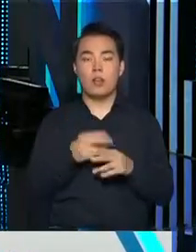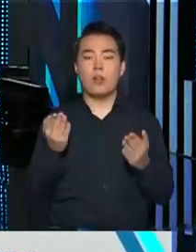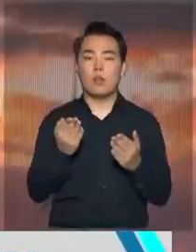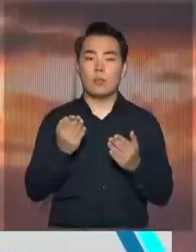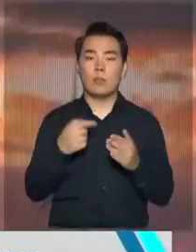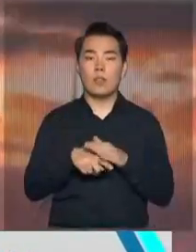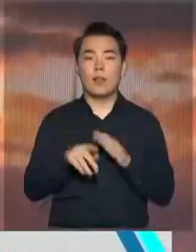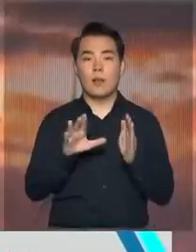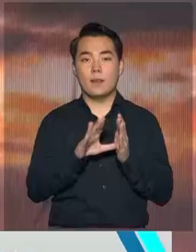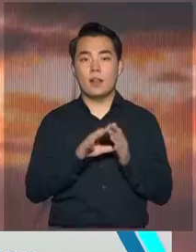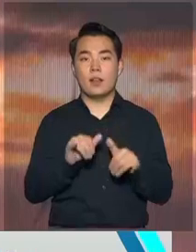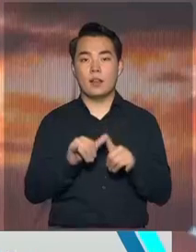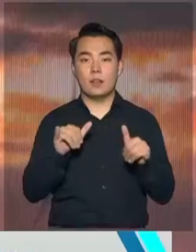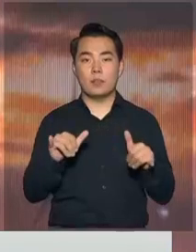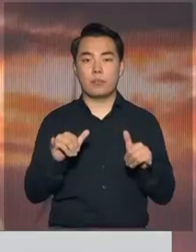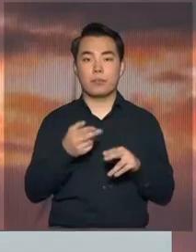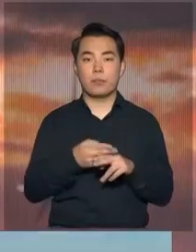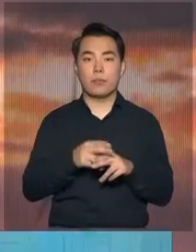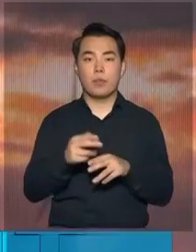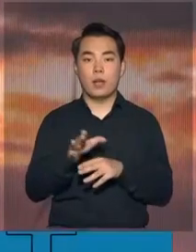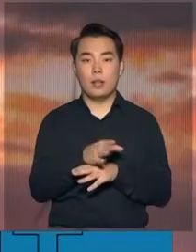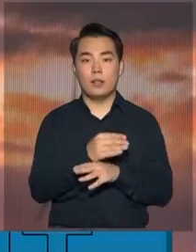жаңартылатын энергетика саласын дамытуға едәуір